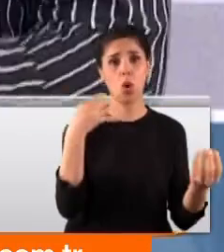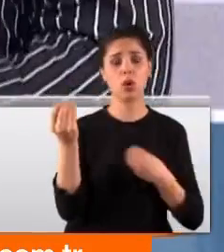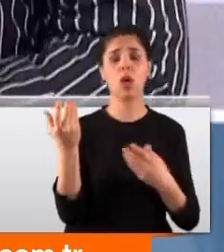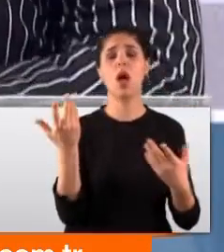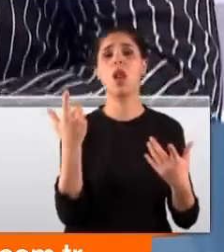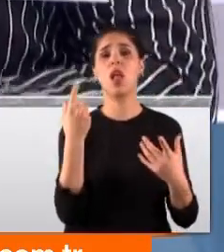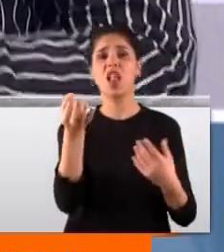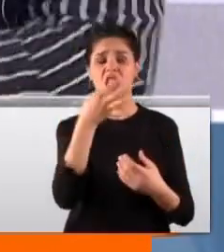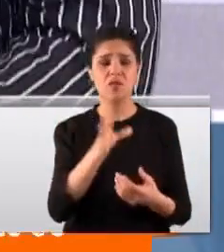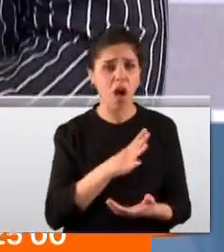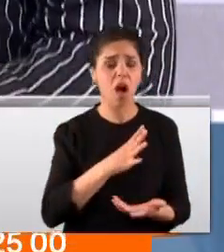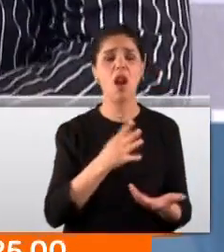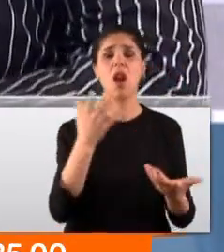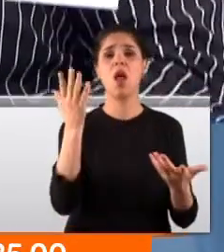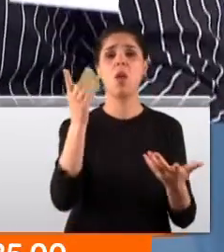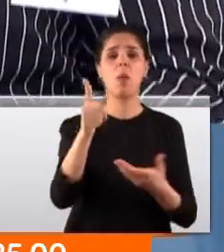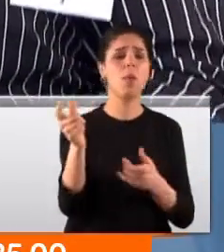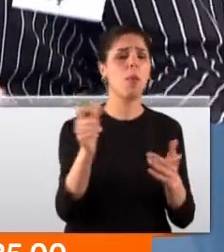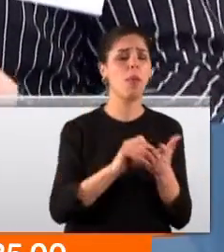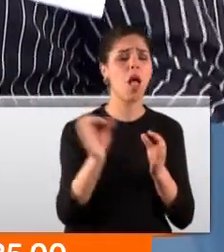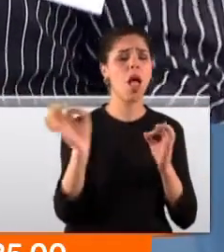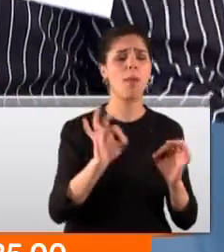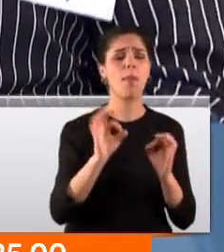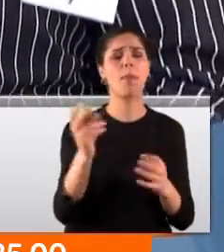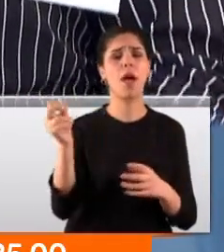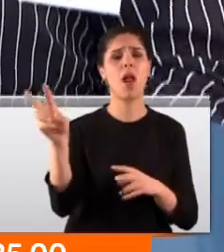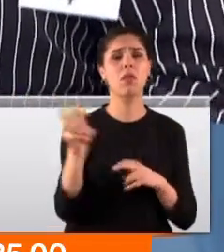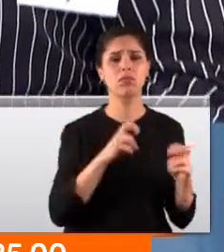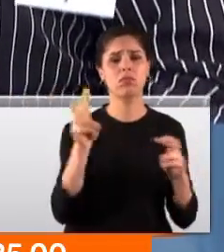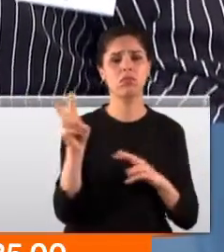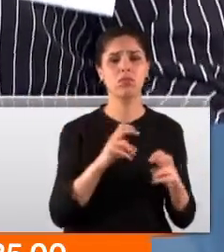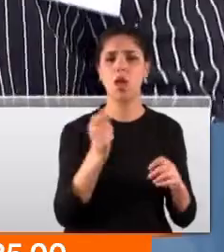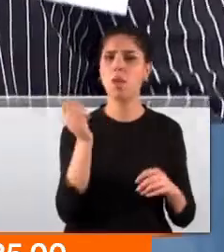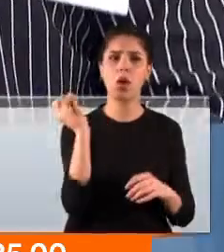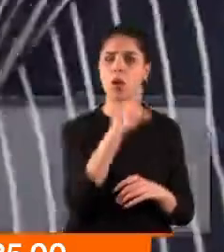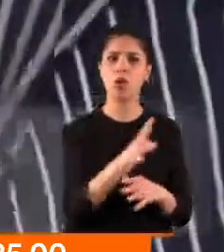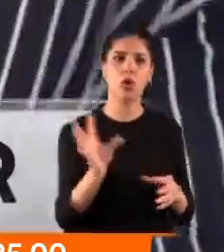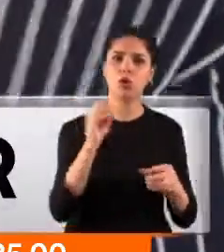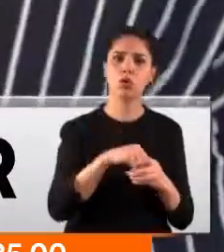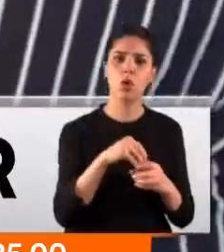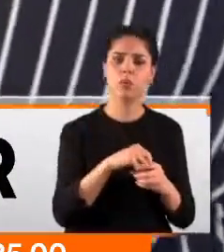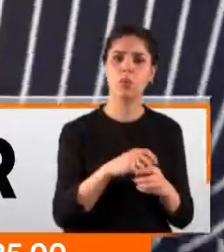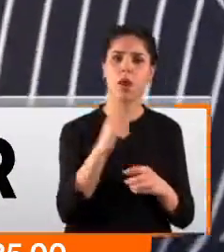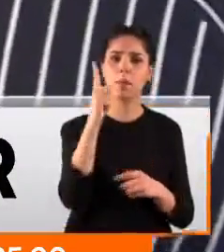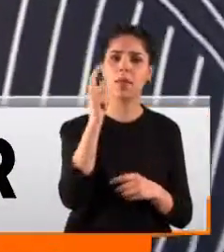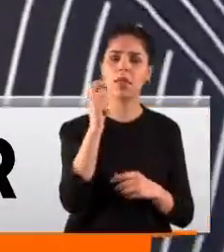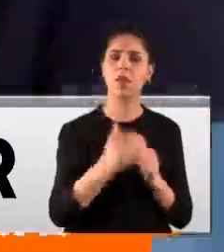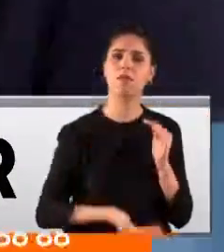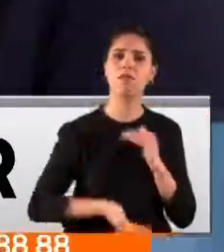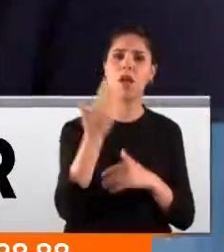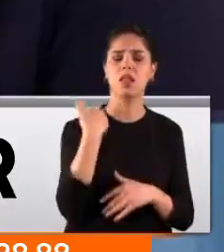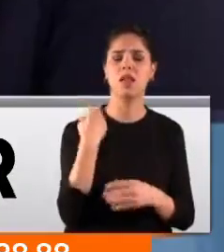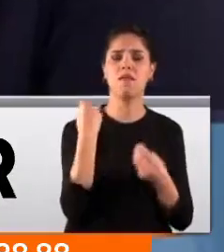takılacak, narkoz veriliyor, masaya yatacak, sürekli benden para. Kaç lira gönderdiniz totalde? Trilyonları geçti gönderdiğim